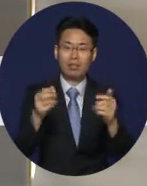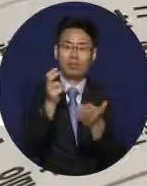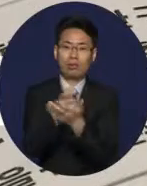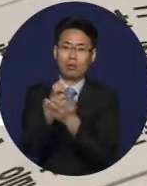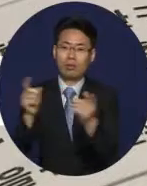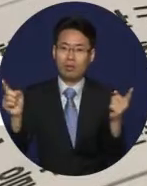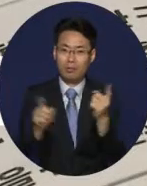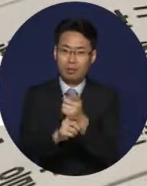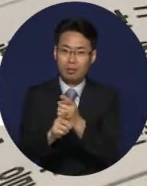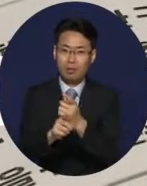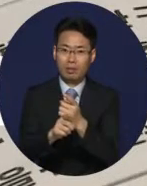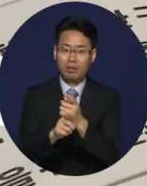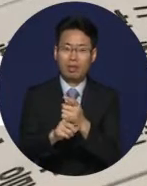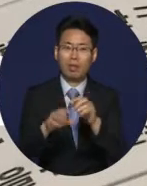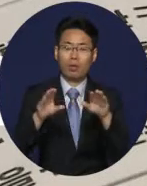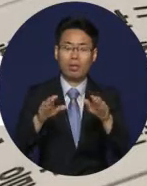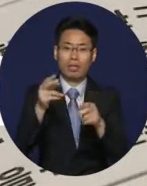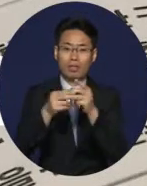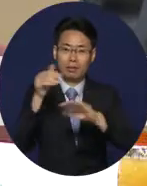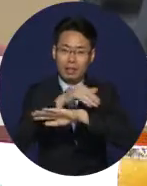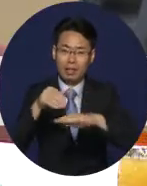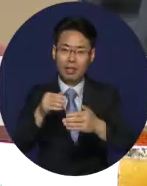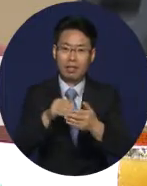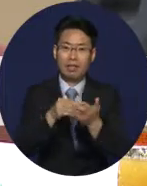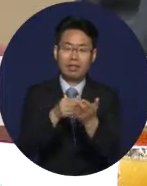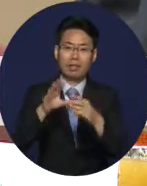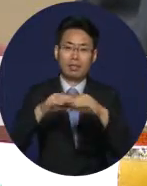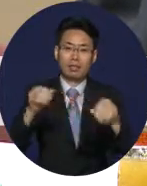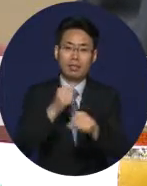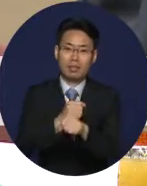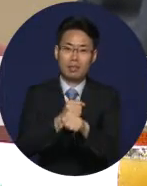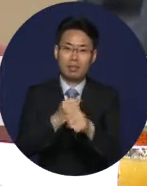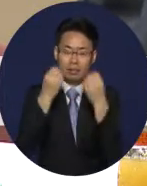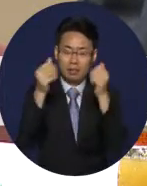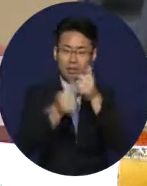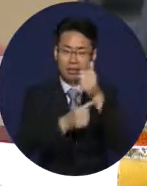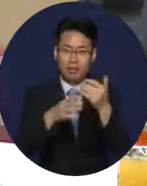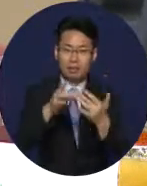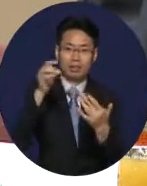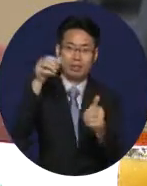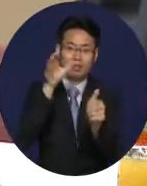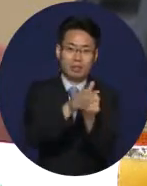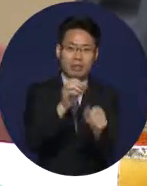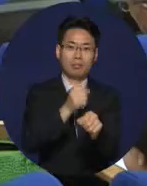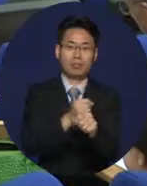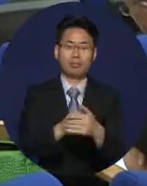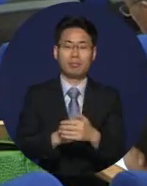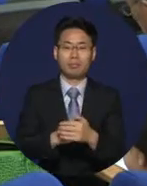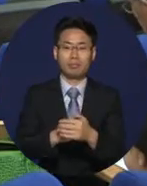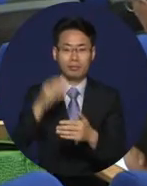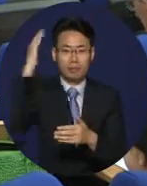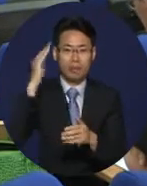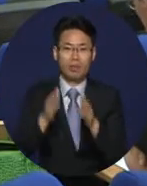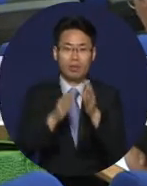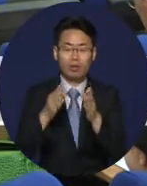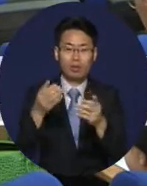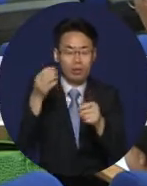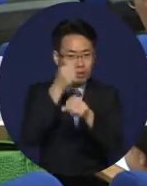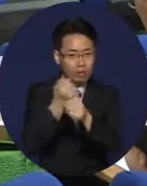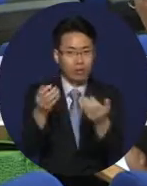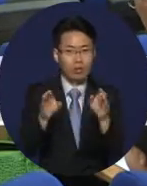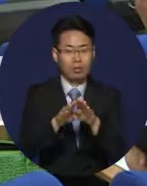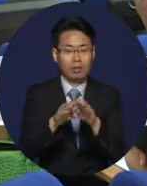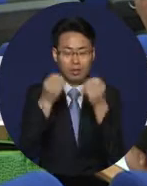규약 규정 재개정과 올해 사업 계획안을 처리했으며 신임 임원을 선임했습니다. 한국 로봇